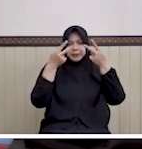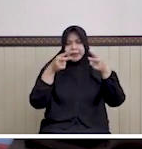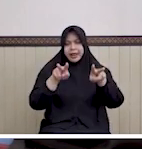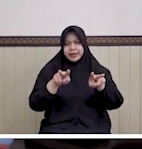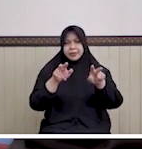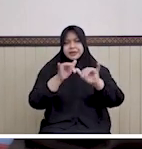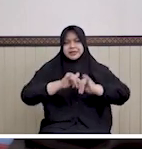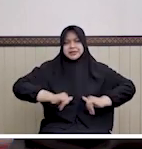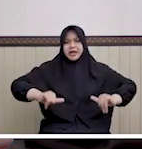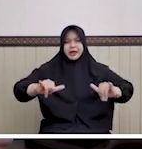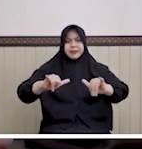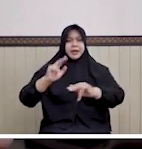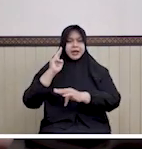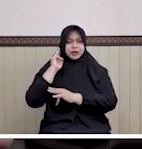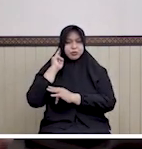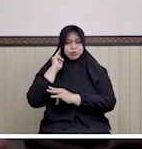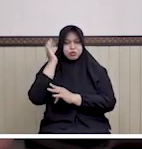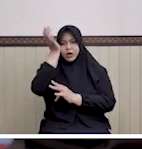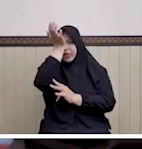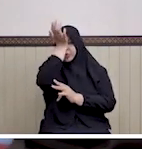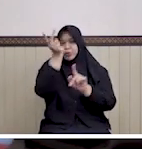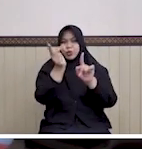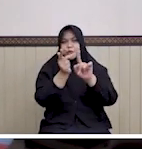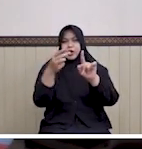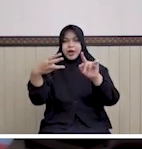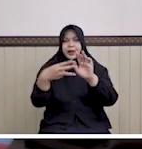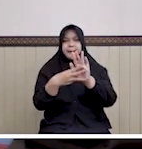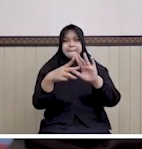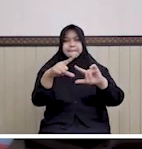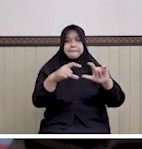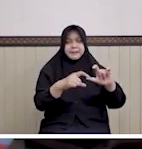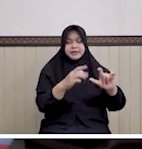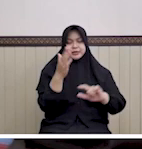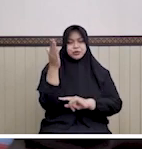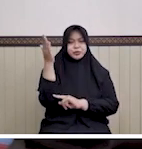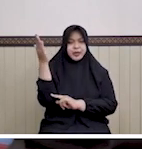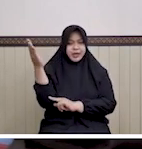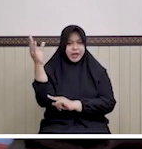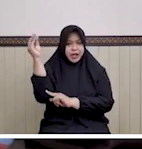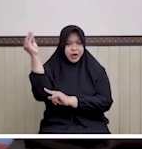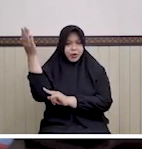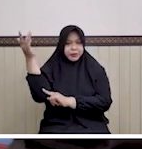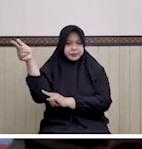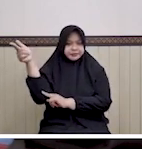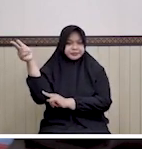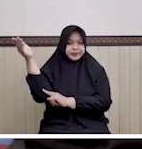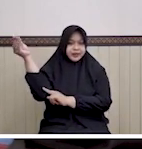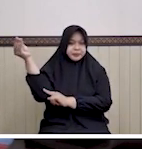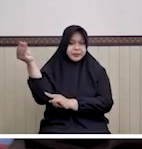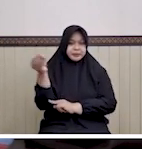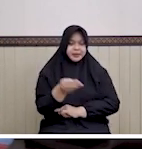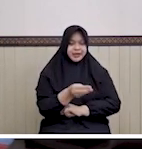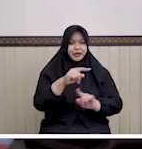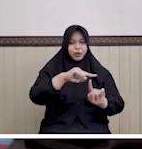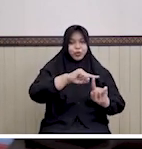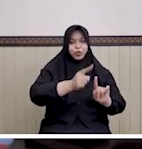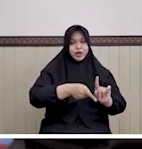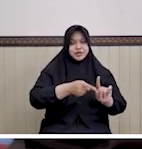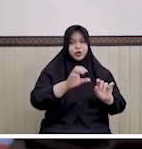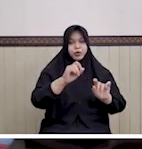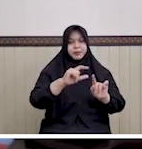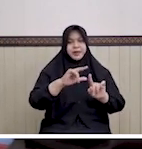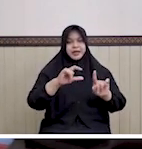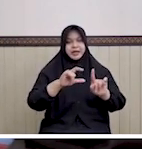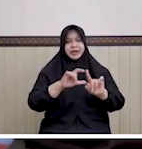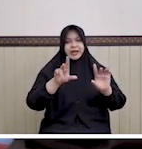bersama ibu Kanjeng Ratu hemas maka beliau apam menugaskan obd kami waktu itu namanya